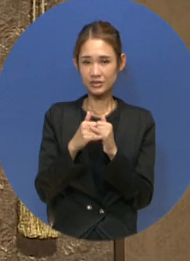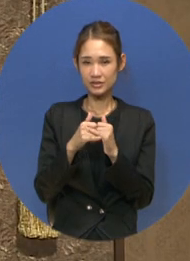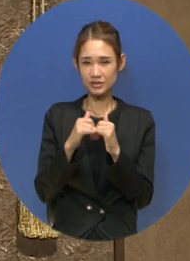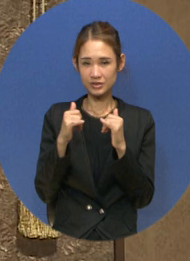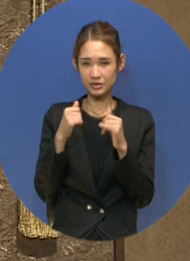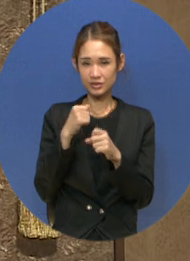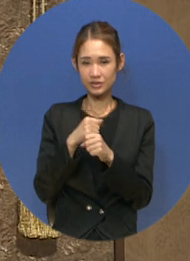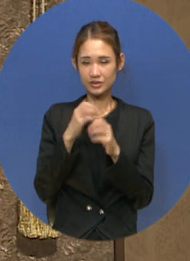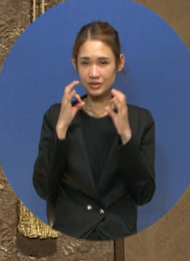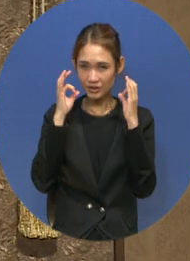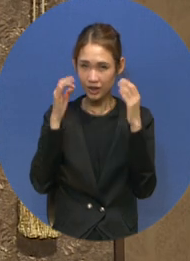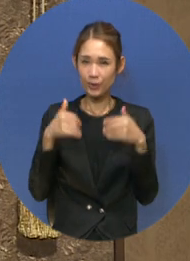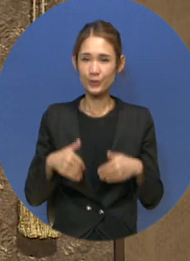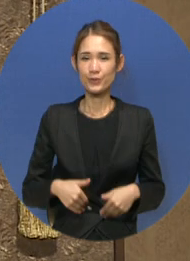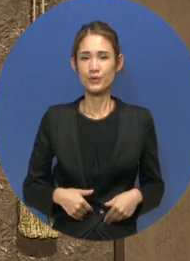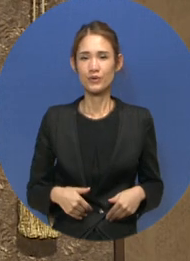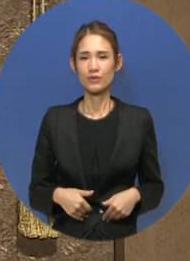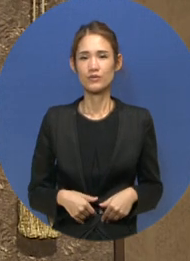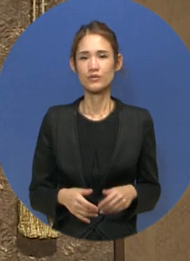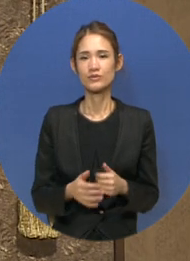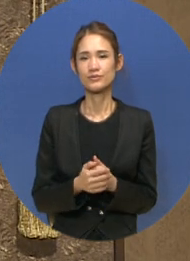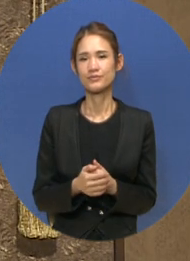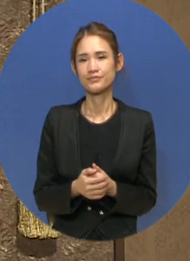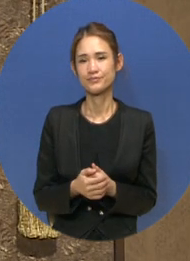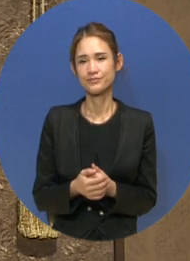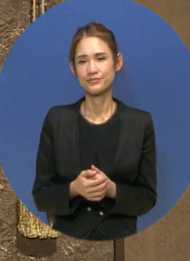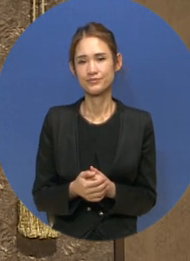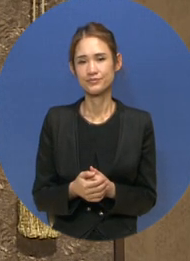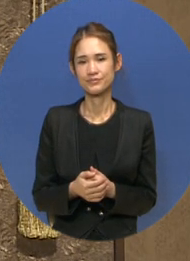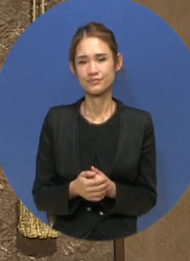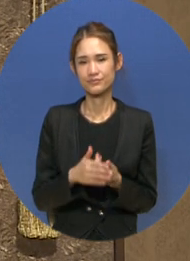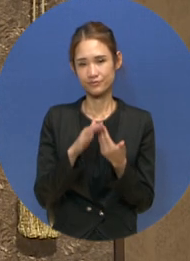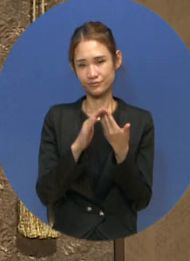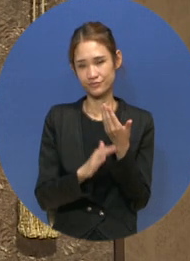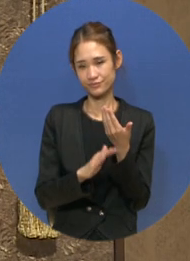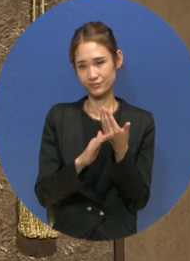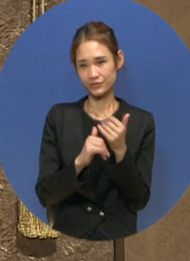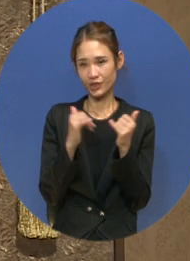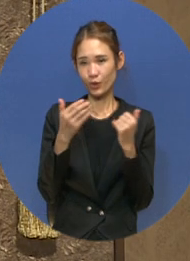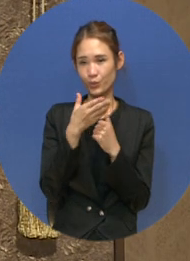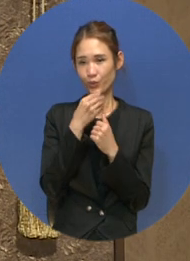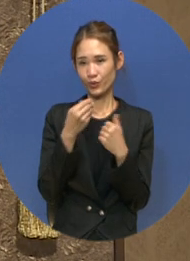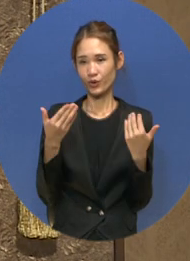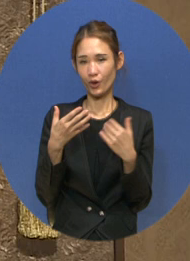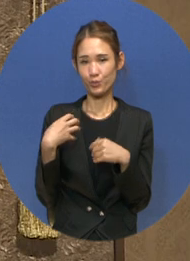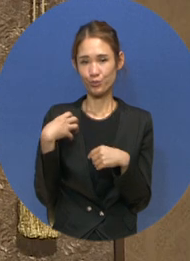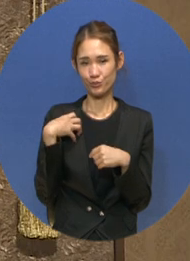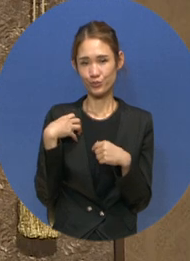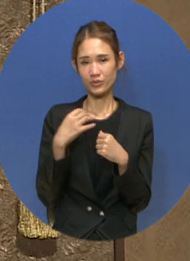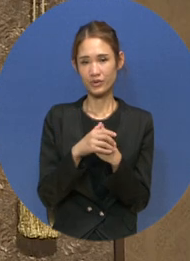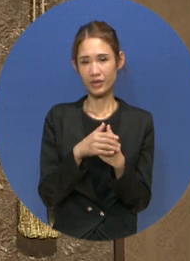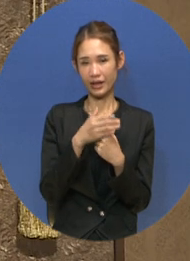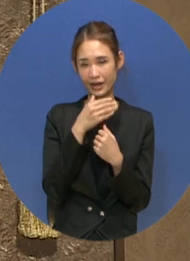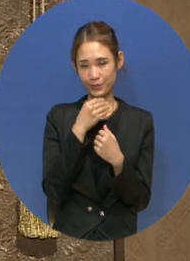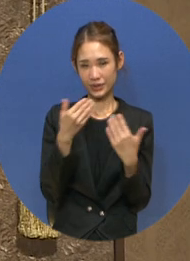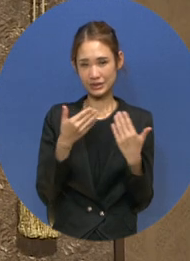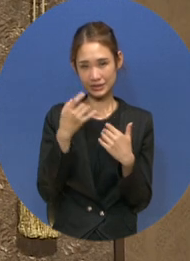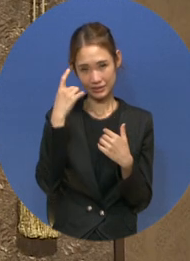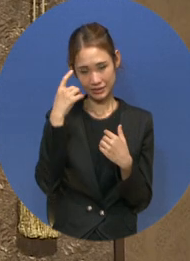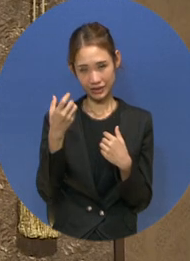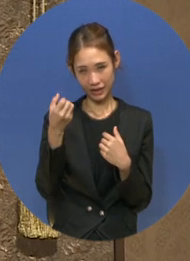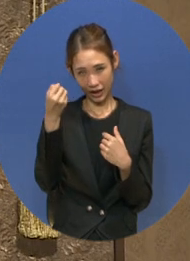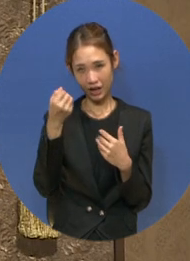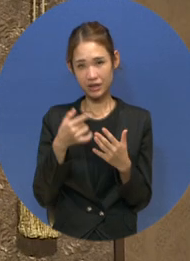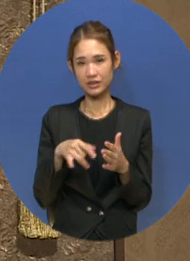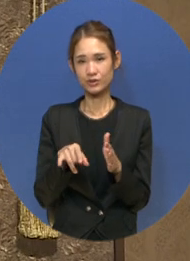사회가 되도록 노력을 해야겠다라는 생각을 하고요. 예. 후배들이 사회복지 업무를 직업을 행복한